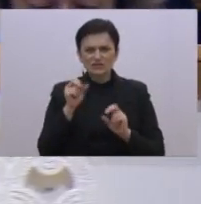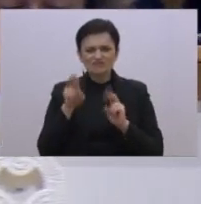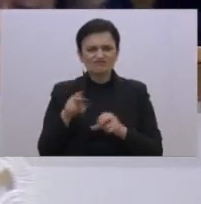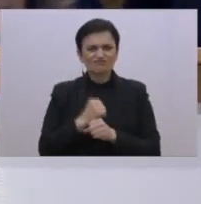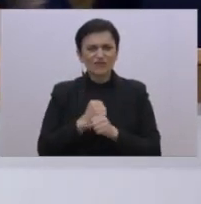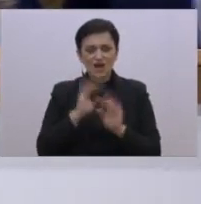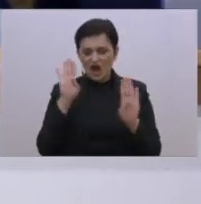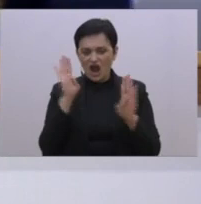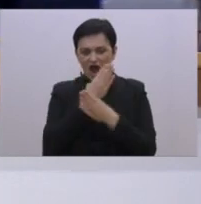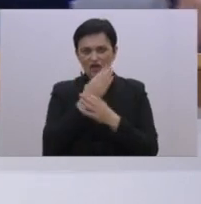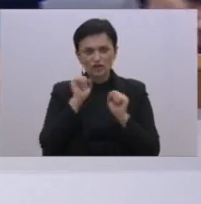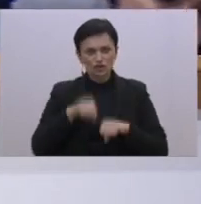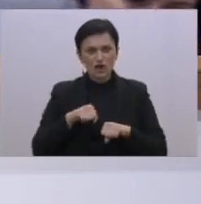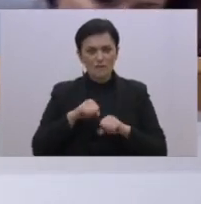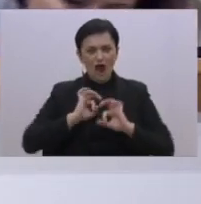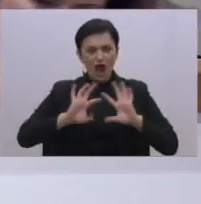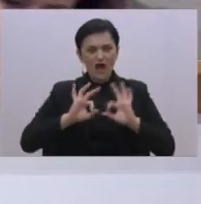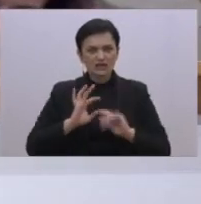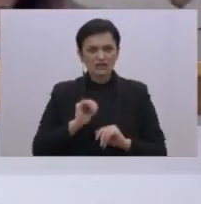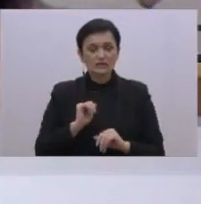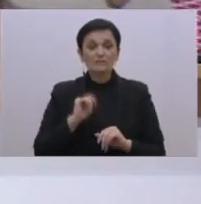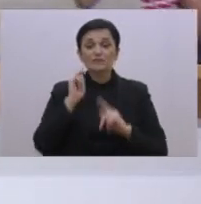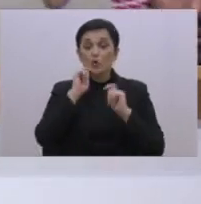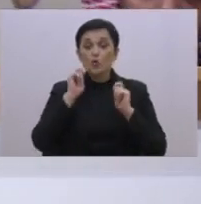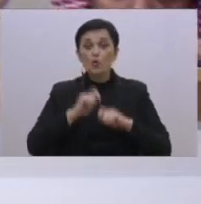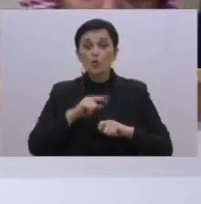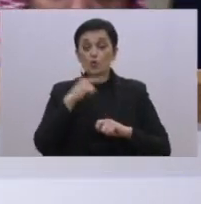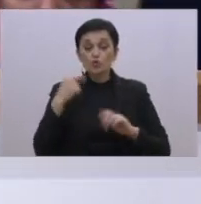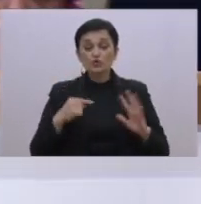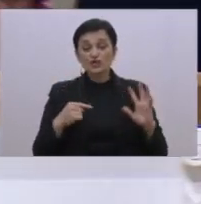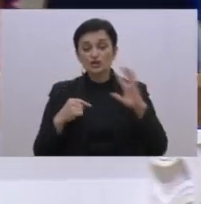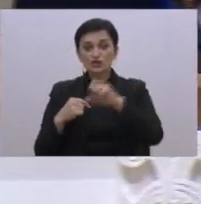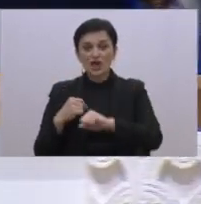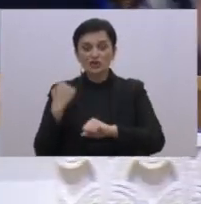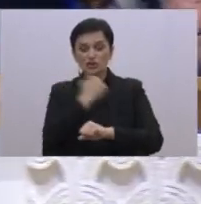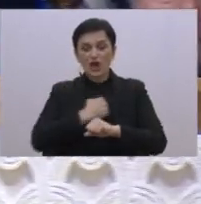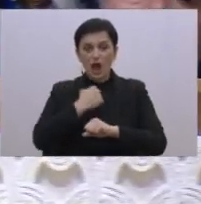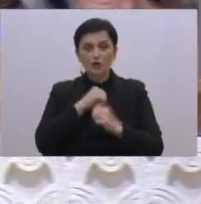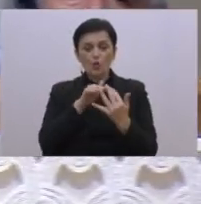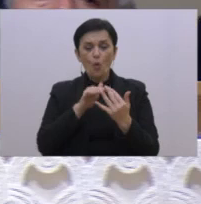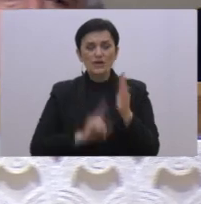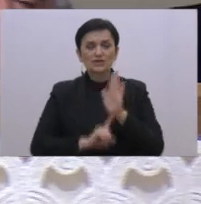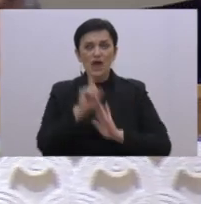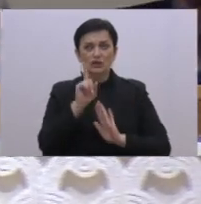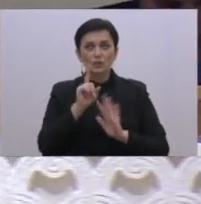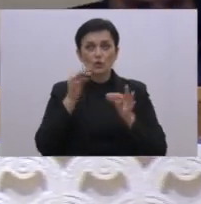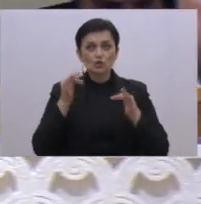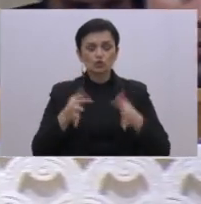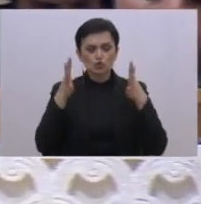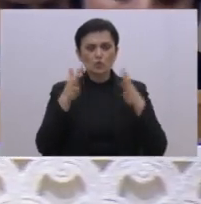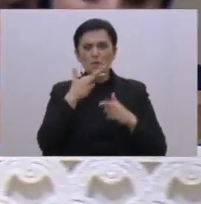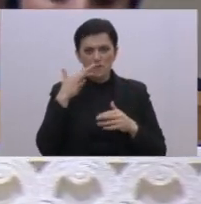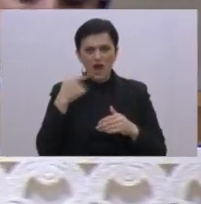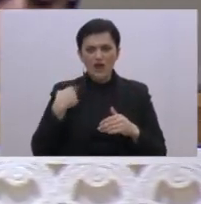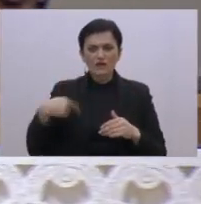გაცნობიერებული ღალატით შეიძლება აიხსნას. უკრაინაში რუსეთის შეჭრა და აგრესიული ომის დაწყება სიურპრიზად იქცა ბევრი